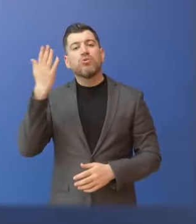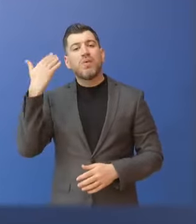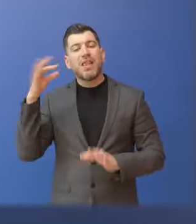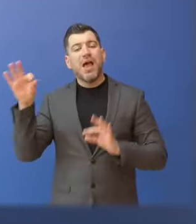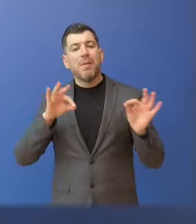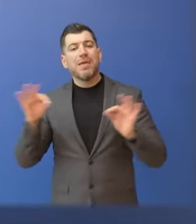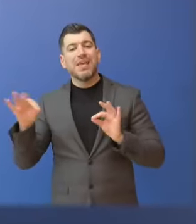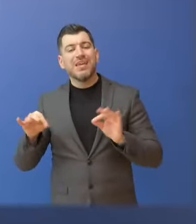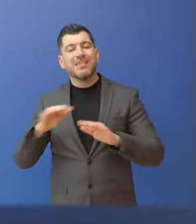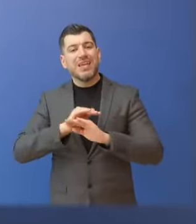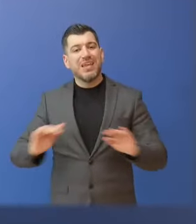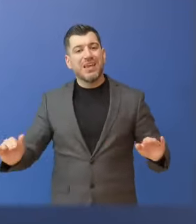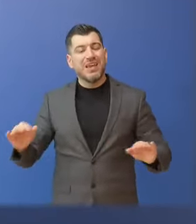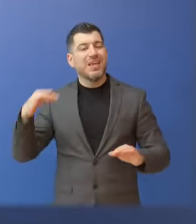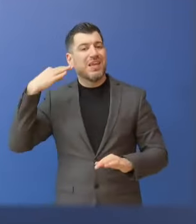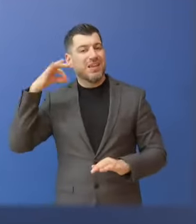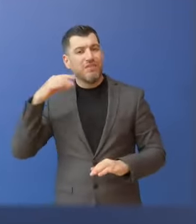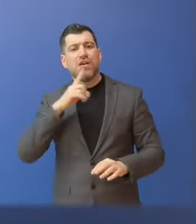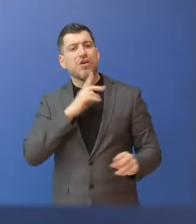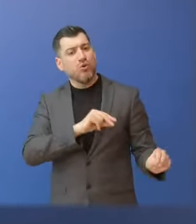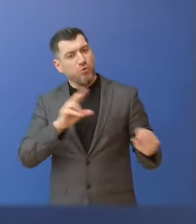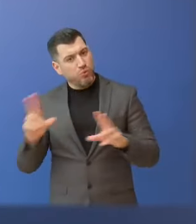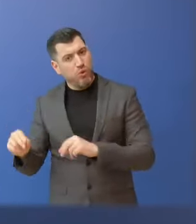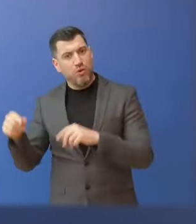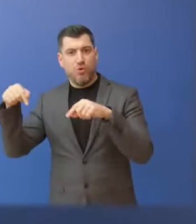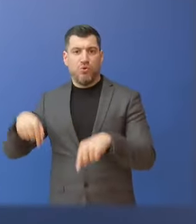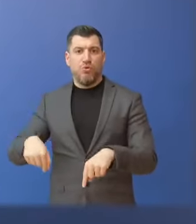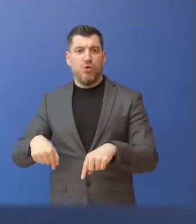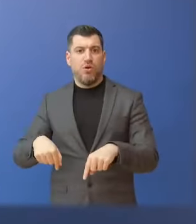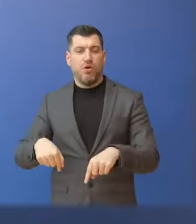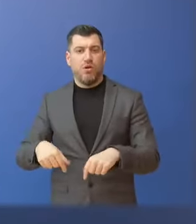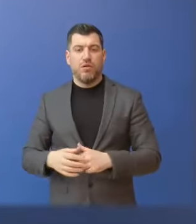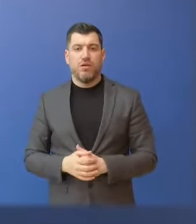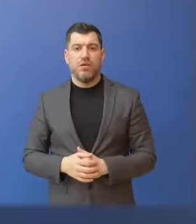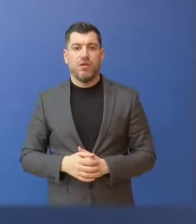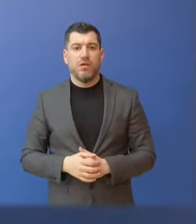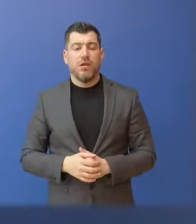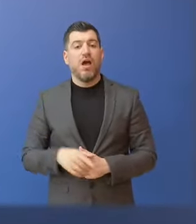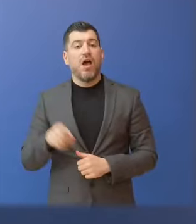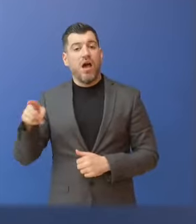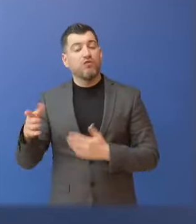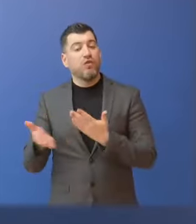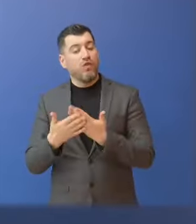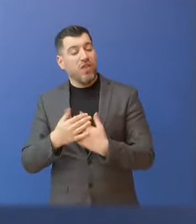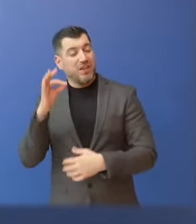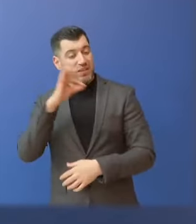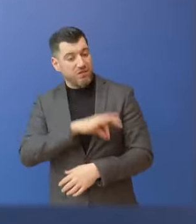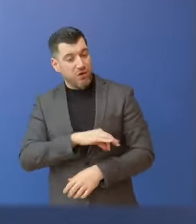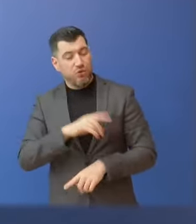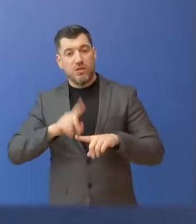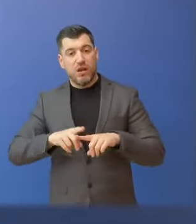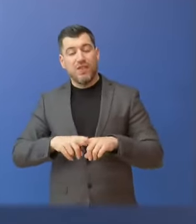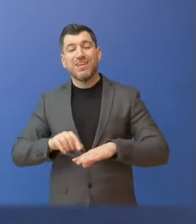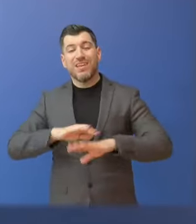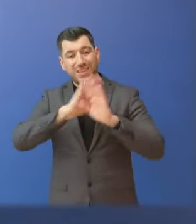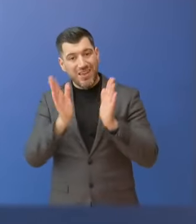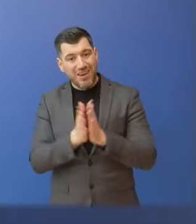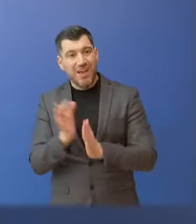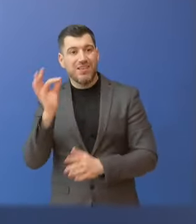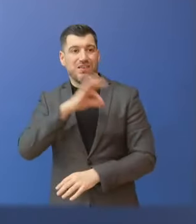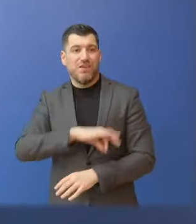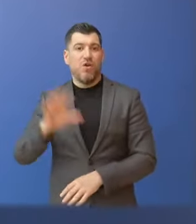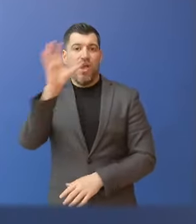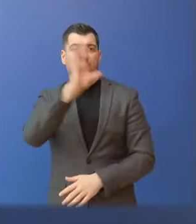τη λιβύη ε είναι πλήρως εναρμονισμένη με τα συμφέροντα της χώρας μας αλλά και με τα συμφέροντα της της ευρωπαϊκής